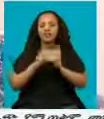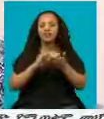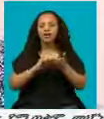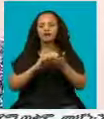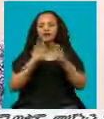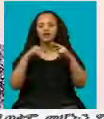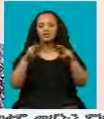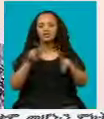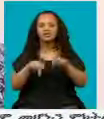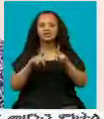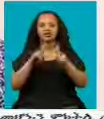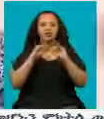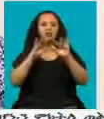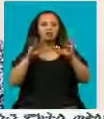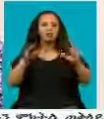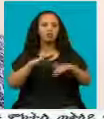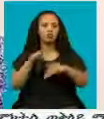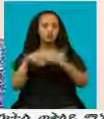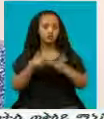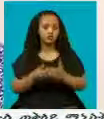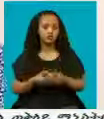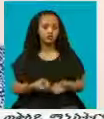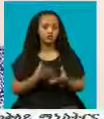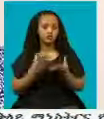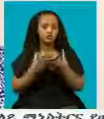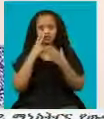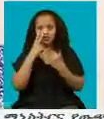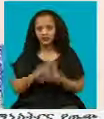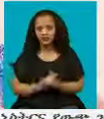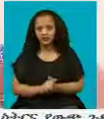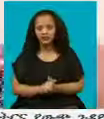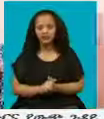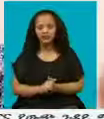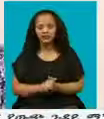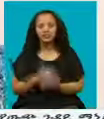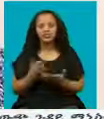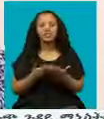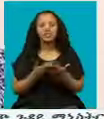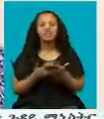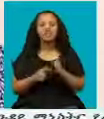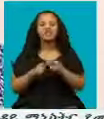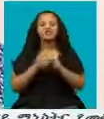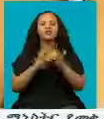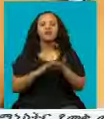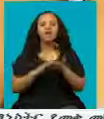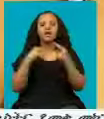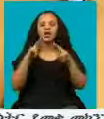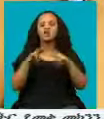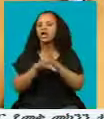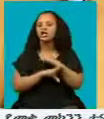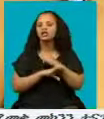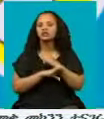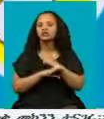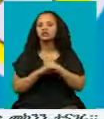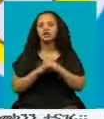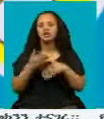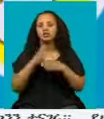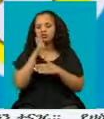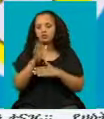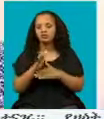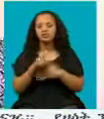ነው። በህዝባችን ላይ በሁላችን በብዙዎቻችን ላይ የሚታየው ያ ኔጌቲቭ የሆኑ አመለካከት ደግሞ አገርን አይገነባም።